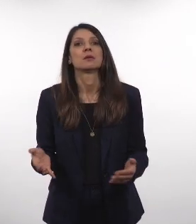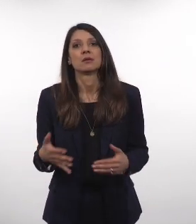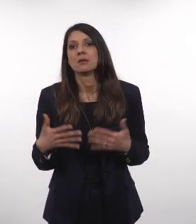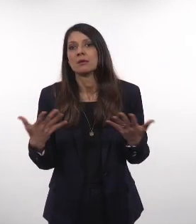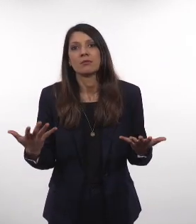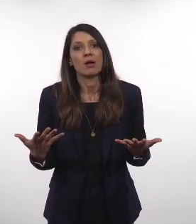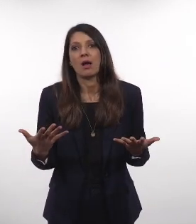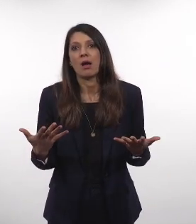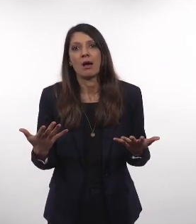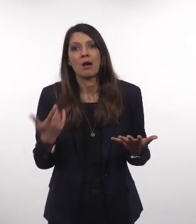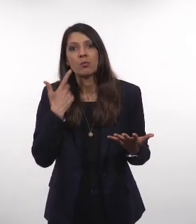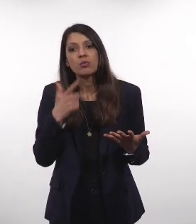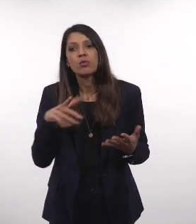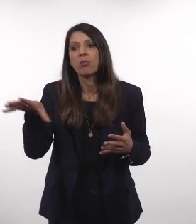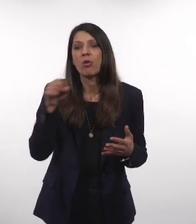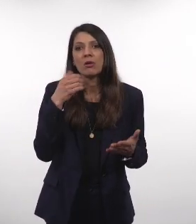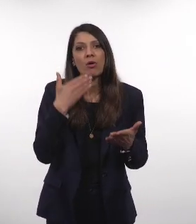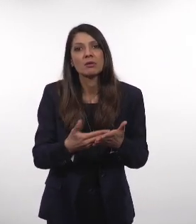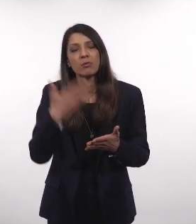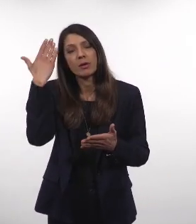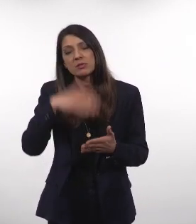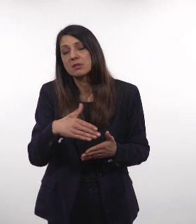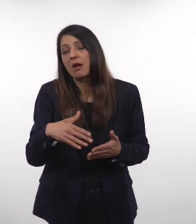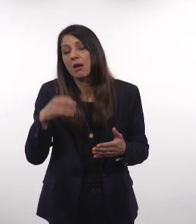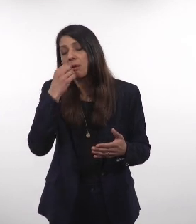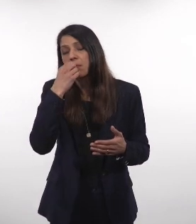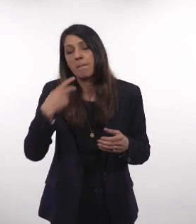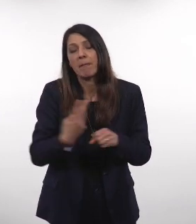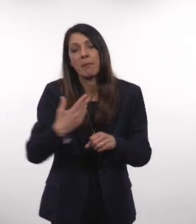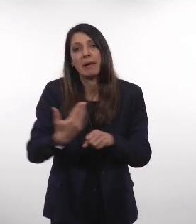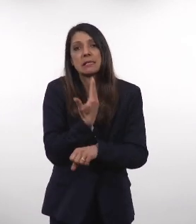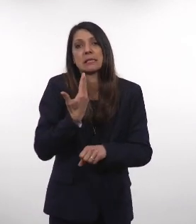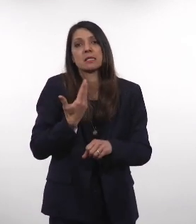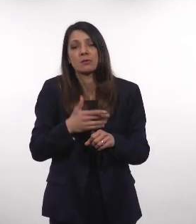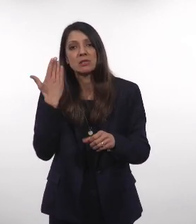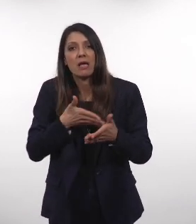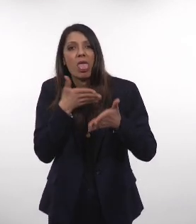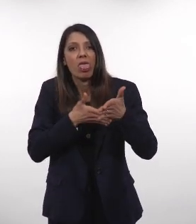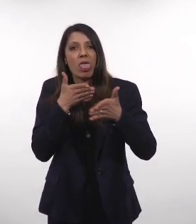voilà, pour aller prendre rendez-vous, pour aller effectuer les soins, parce que parfois c'est un peu un parcours du combattant,